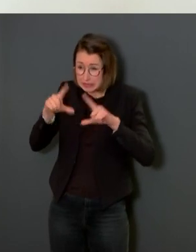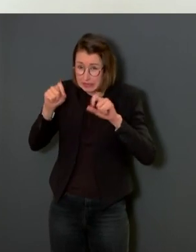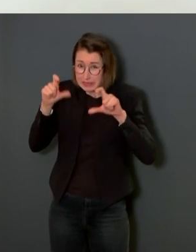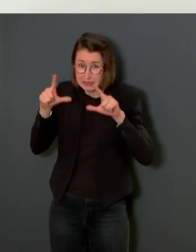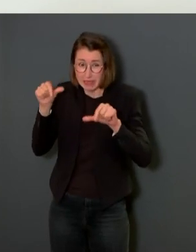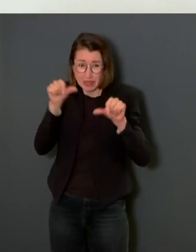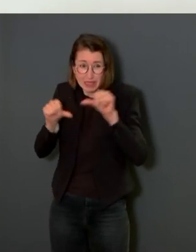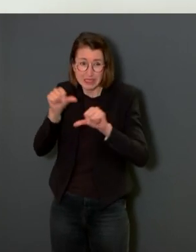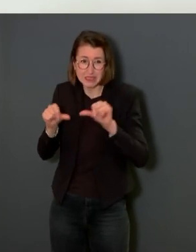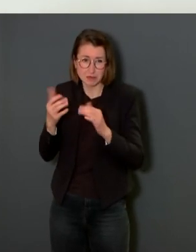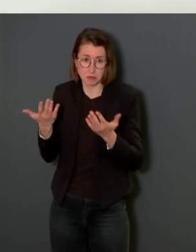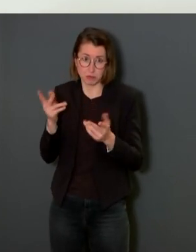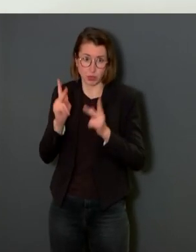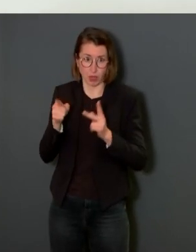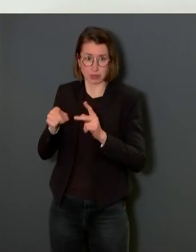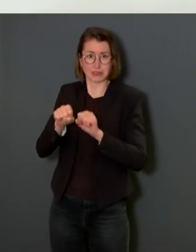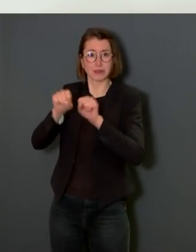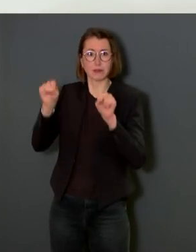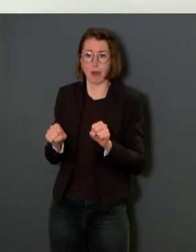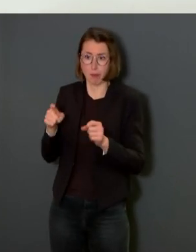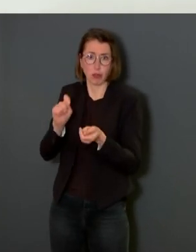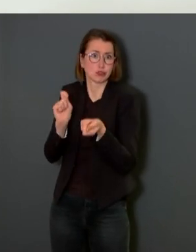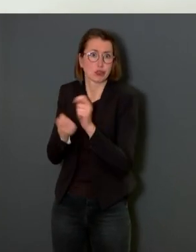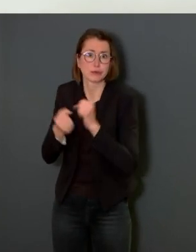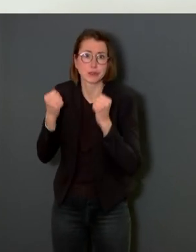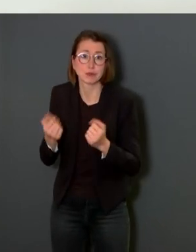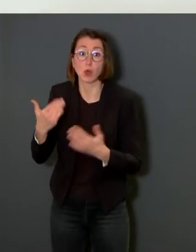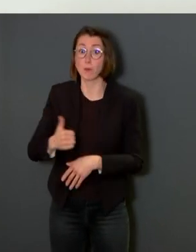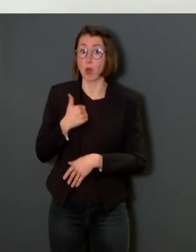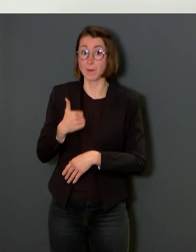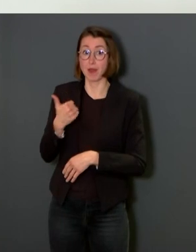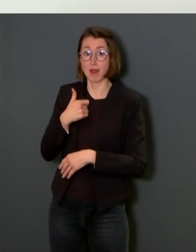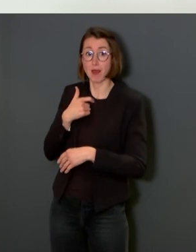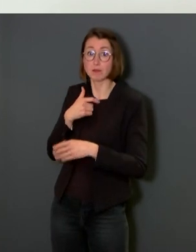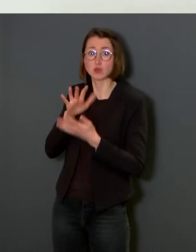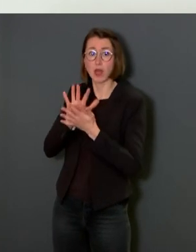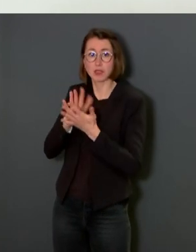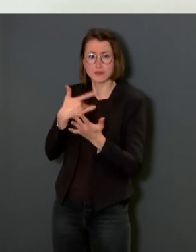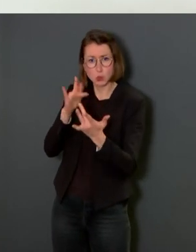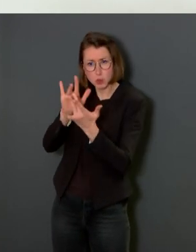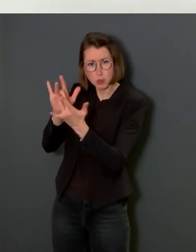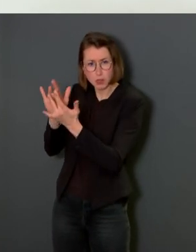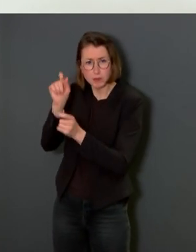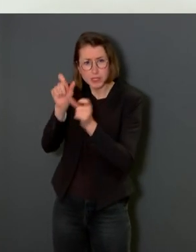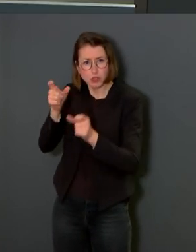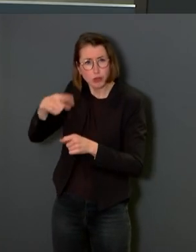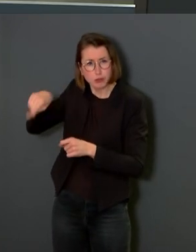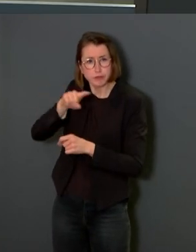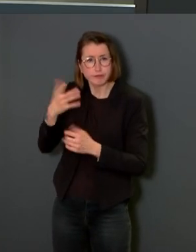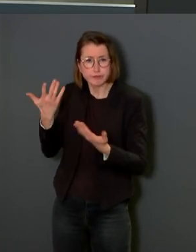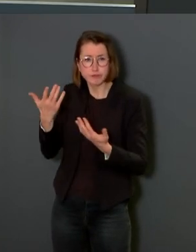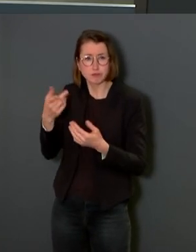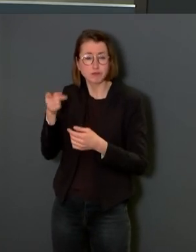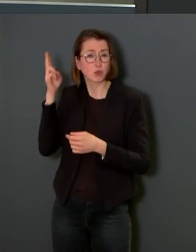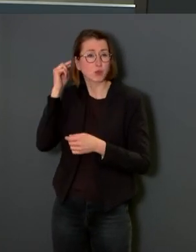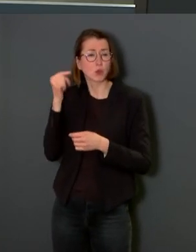peu catastrophique ce qui est en train de se passer. En tant que journaliste, je suis en contact avec beaucoup de gens qui... Oui, une question, j'avais dit. Ouais. Oui, bon, il y en a qui en posent deux,